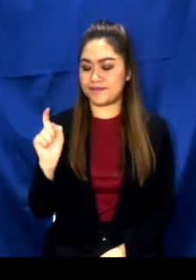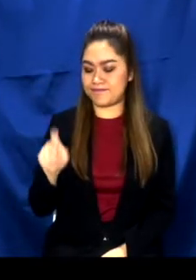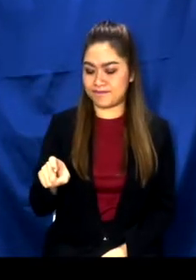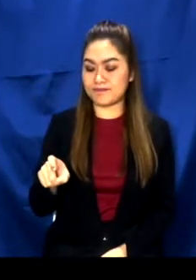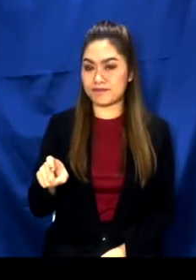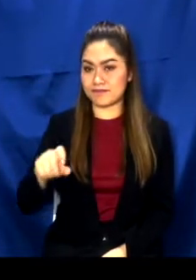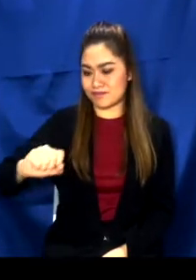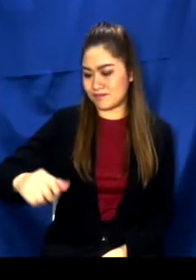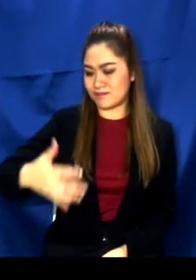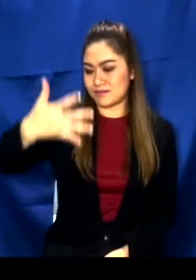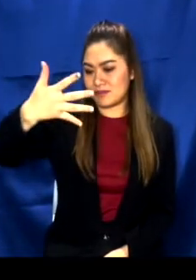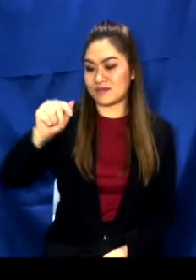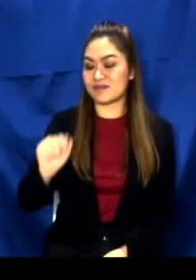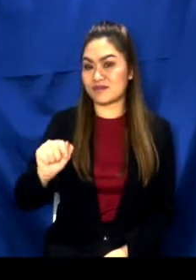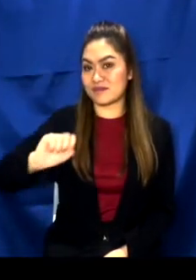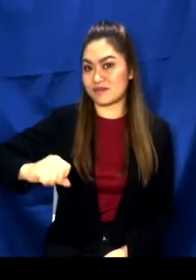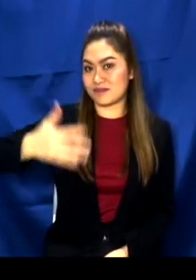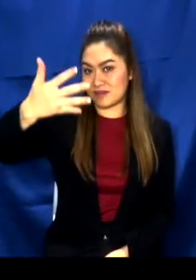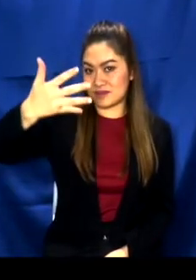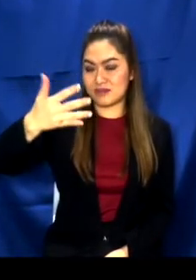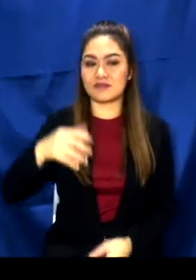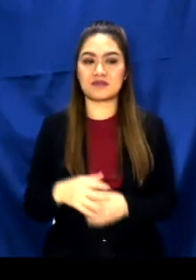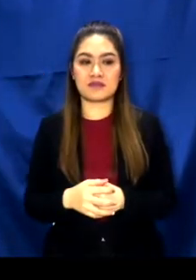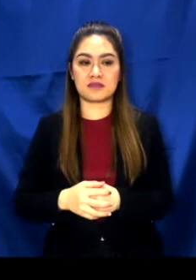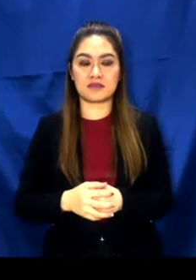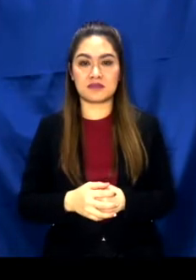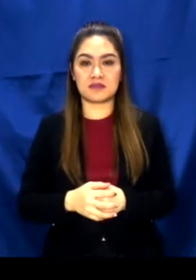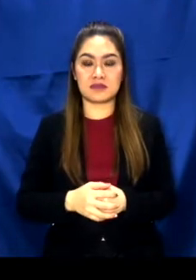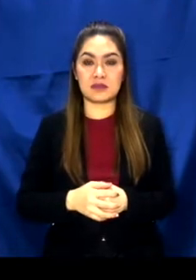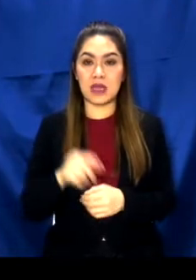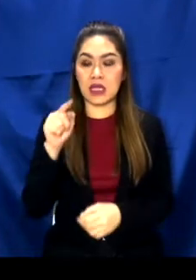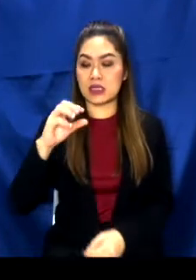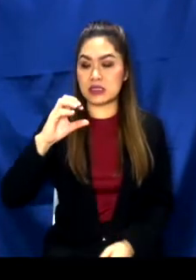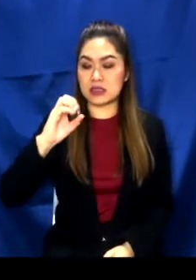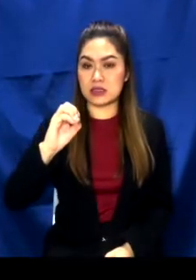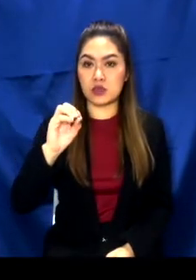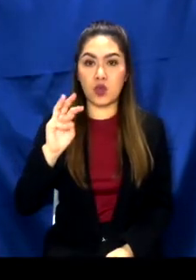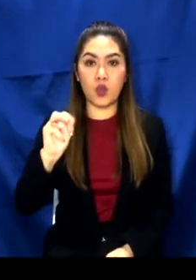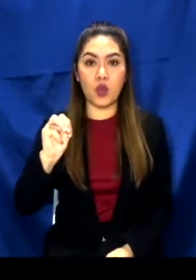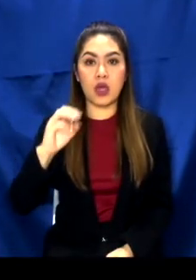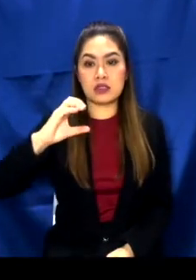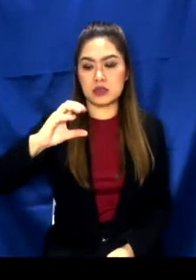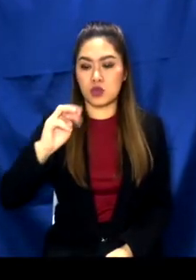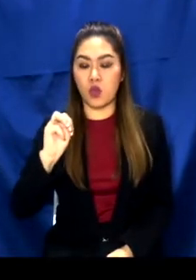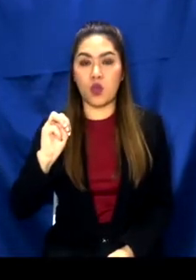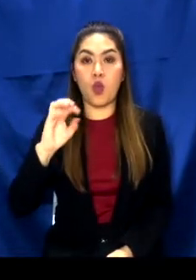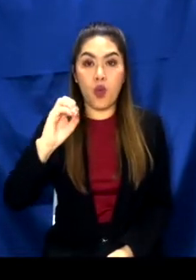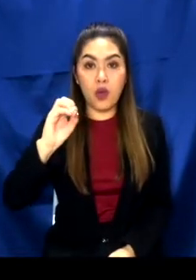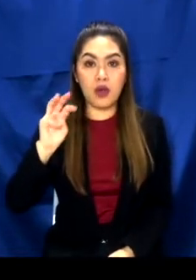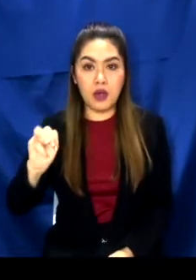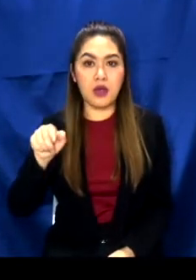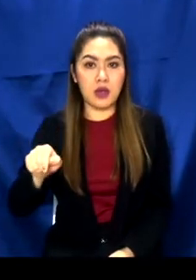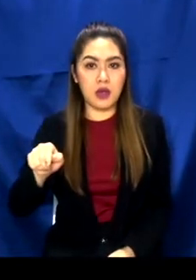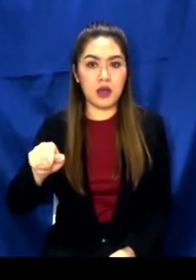านี่เลยค่ะดีแพคคอมพอนพาร์ตรงนี้ค่ะคลิกหนึ่งทีเห็นไหมคะ